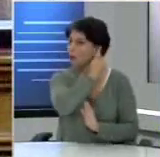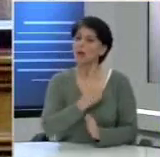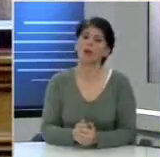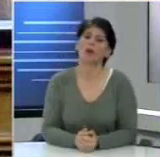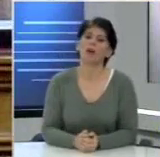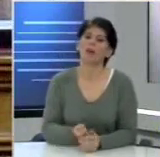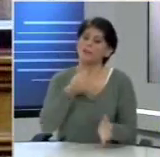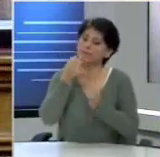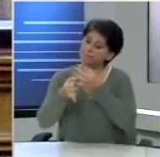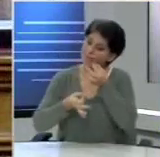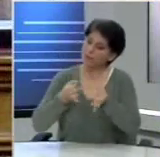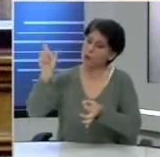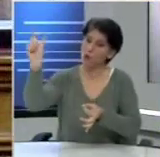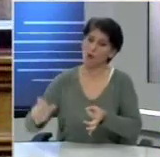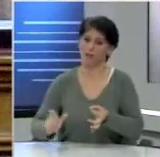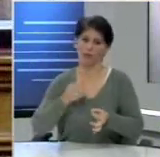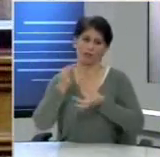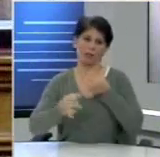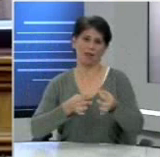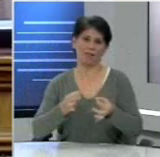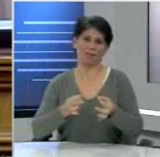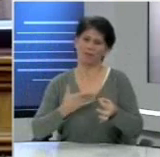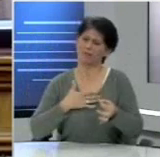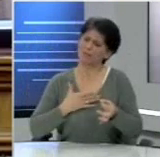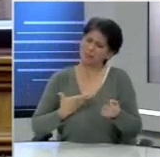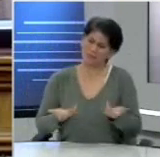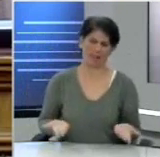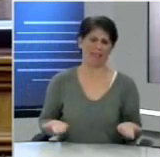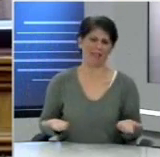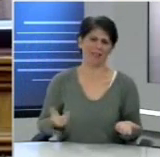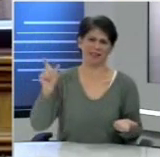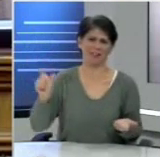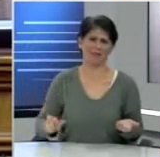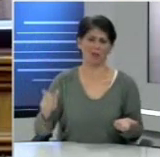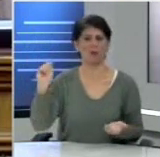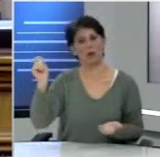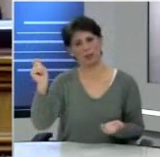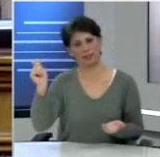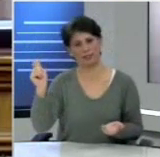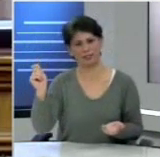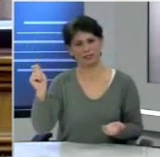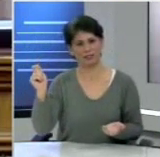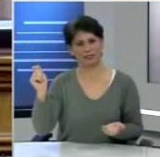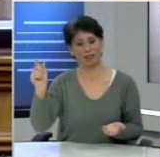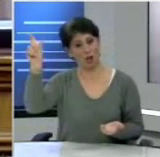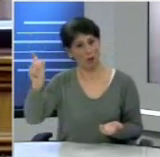τα περιέγραψε ο ίδιος ο συμπαθής αυτός πολιτευτής, ο οποίος είχε επιχειρήσει